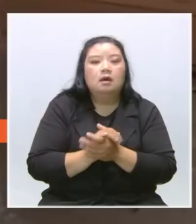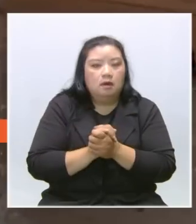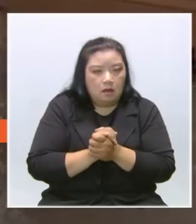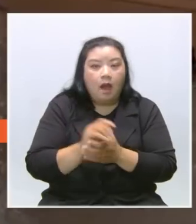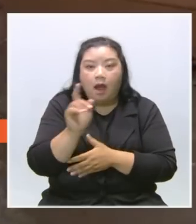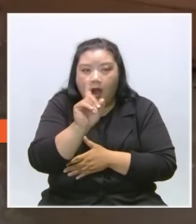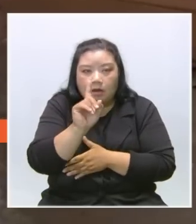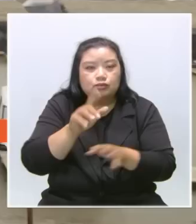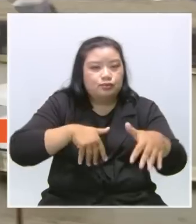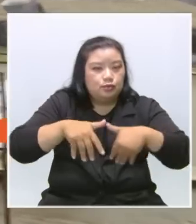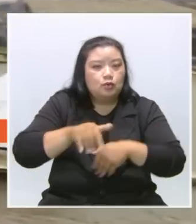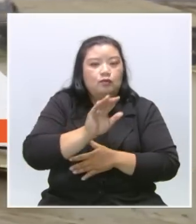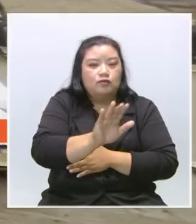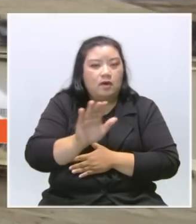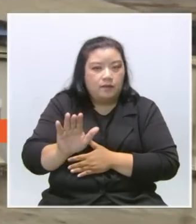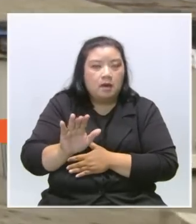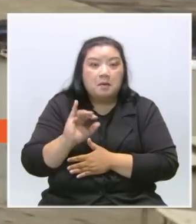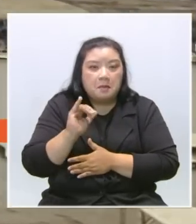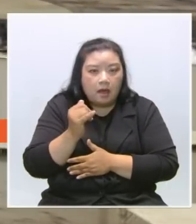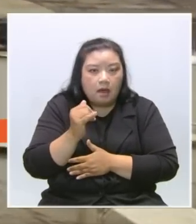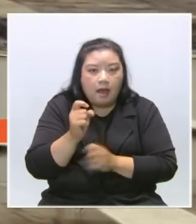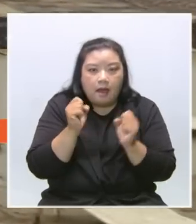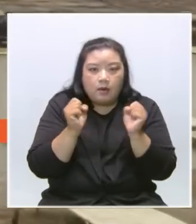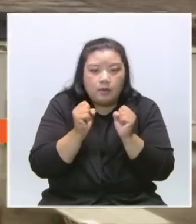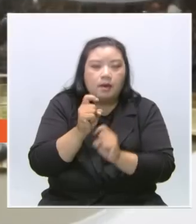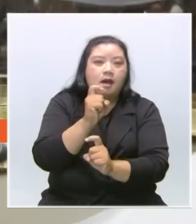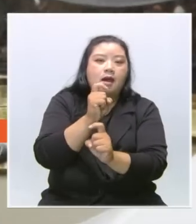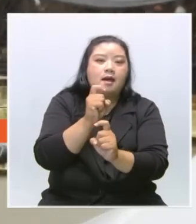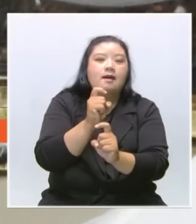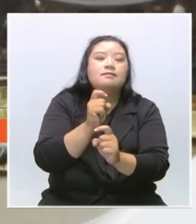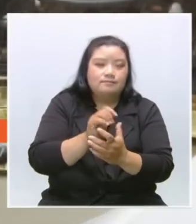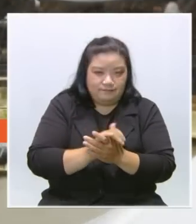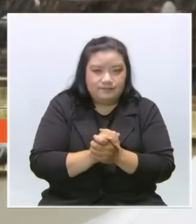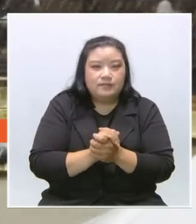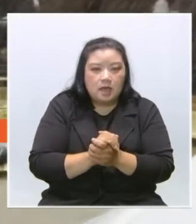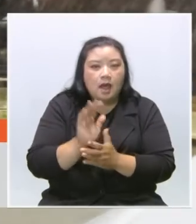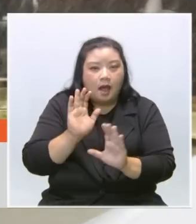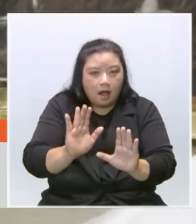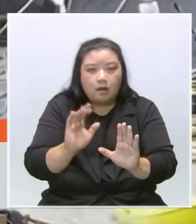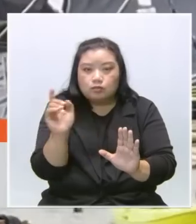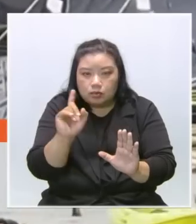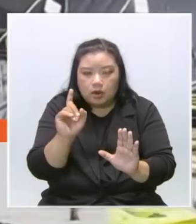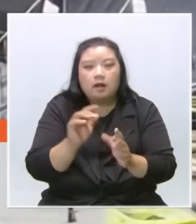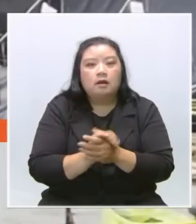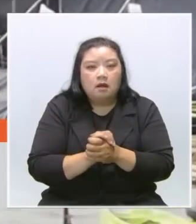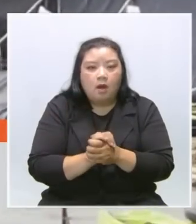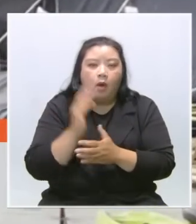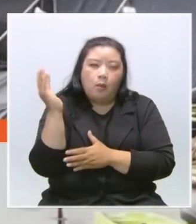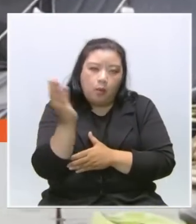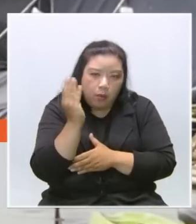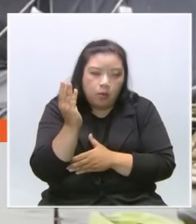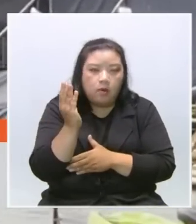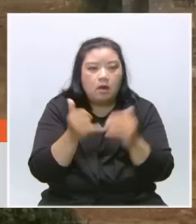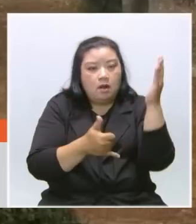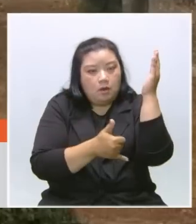ชาชนในบริเวดงกล่าว ระวังอัตรายจากภายุรดูร้อนที่อาจจะเกิดขึ้นโดยหีเครียงการอยู่ในที่โลงแจ้ง ใ้